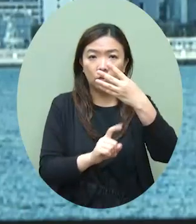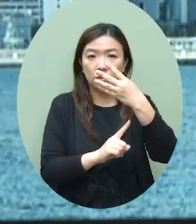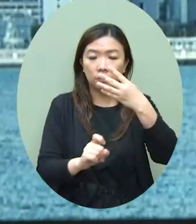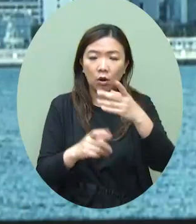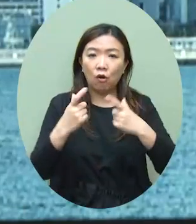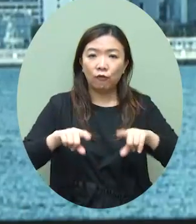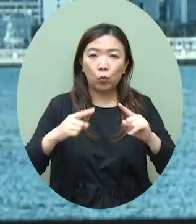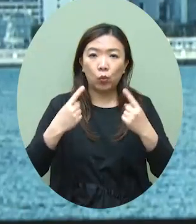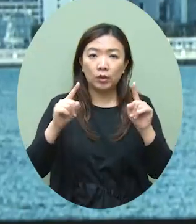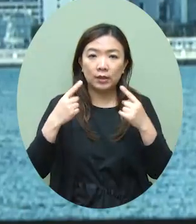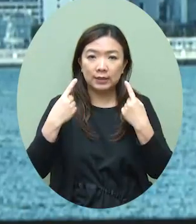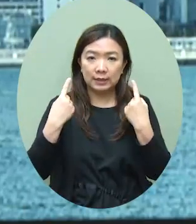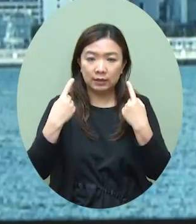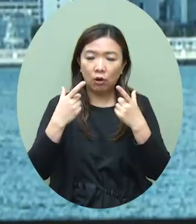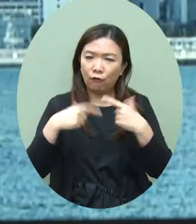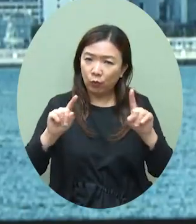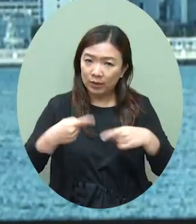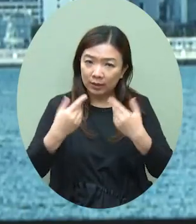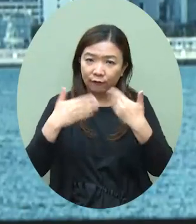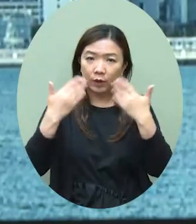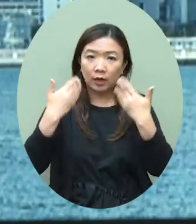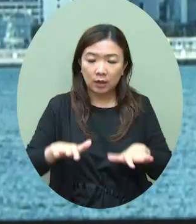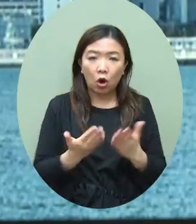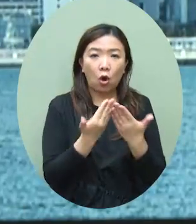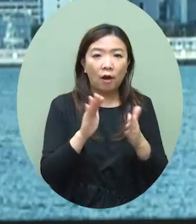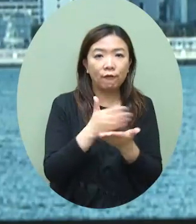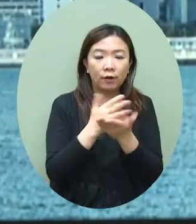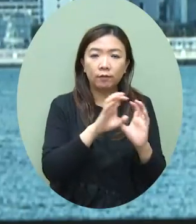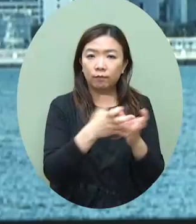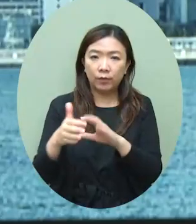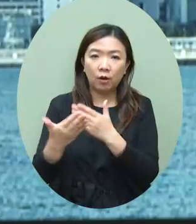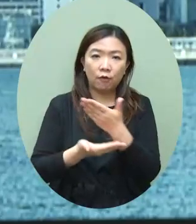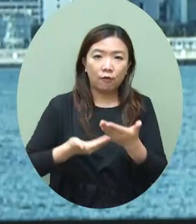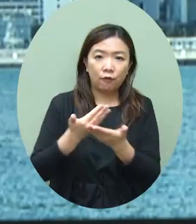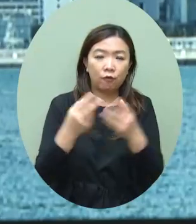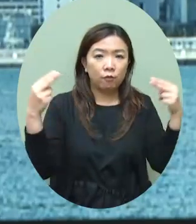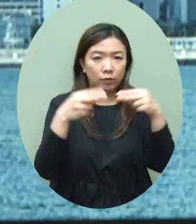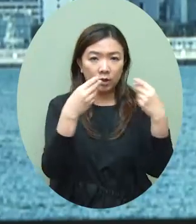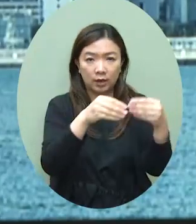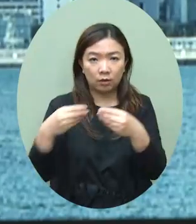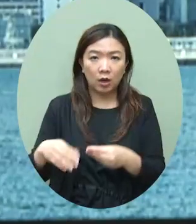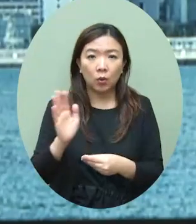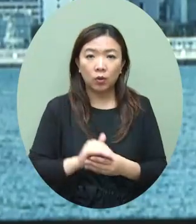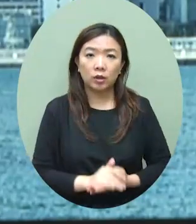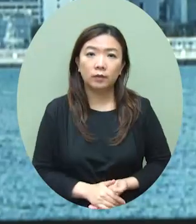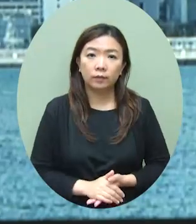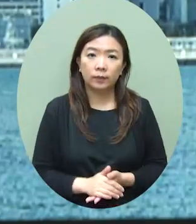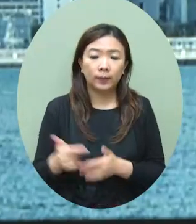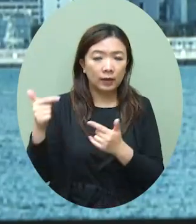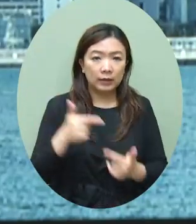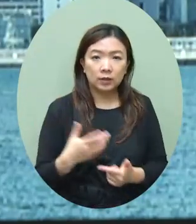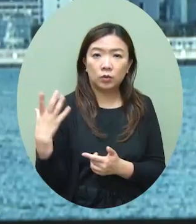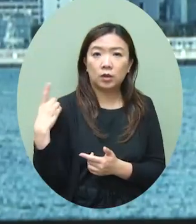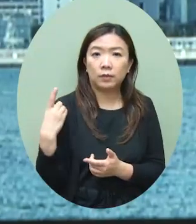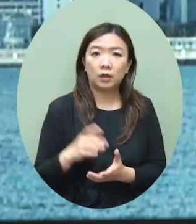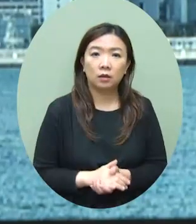活節假期之後，學校可以分階段嚟到去恢復面授嘅課堂。截至到昨日為